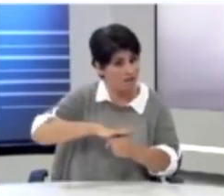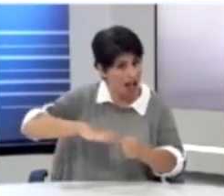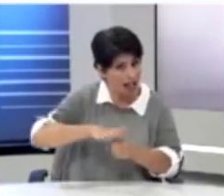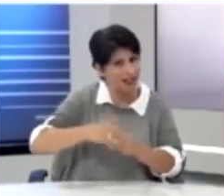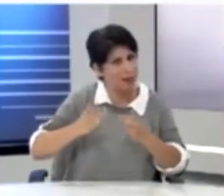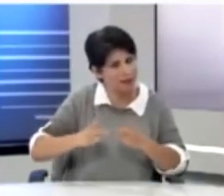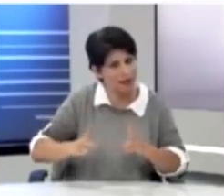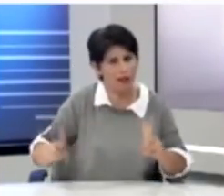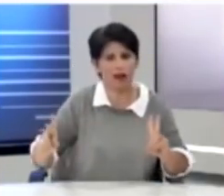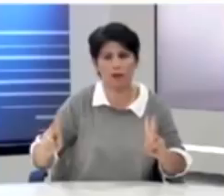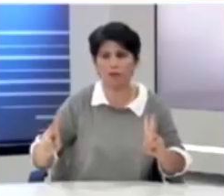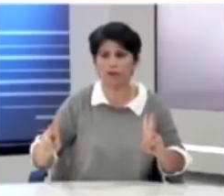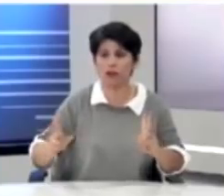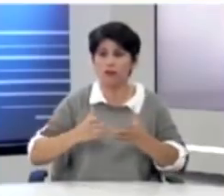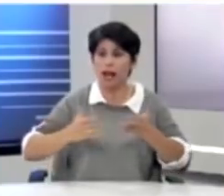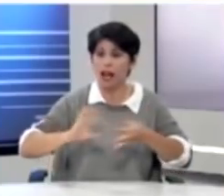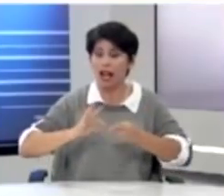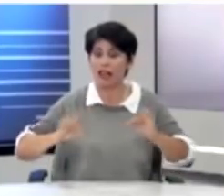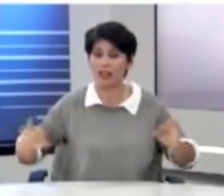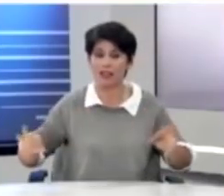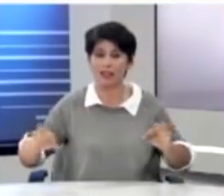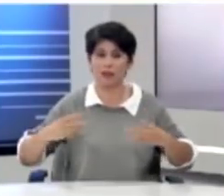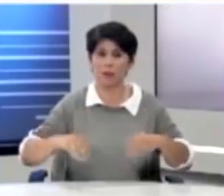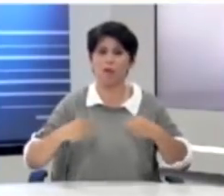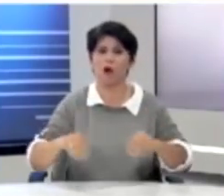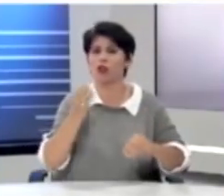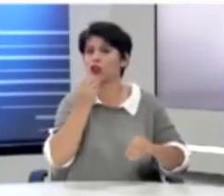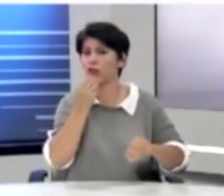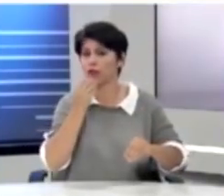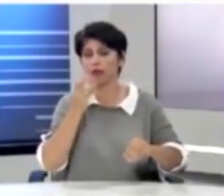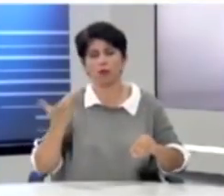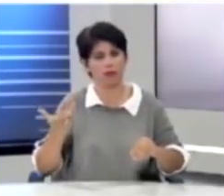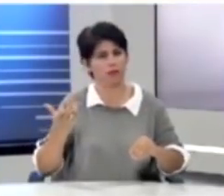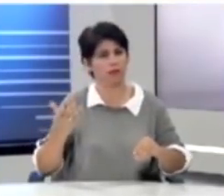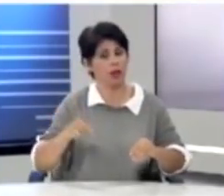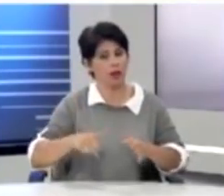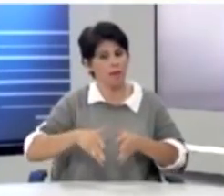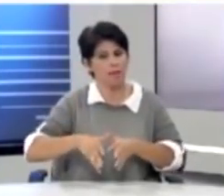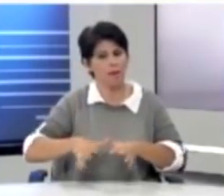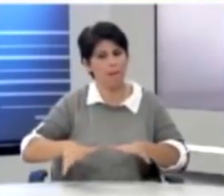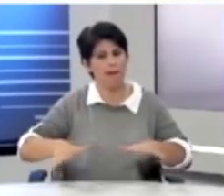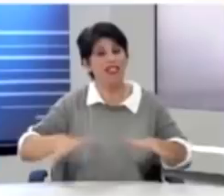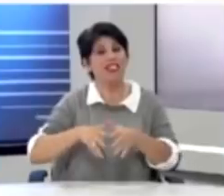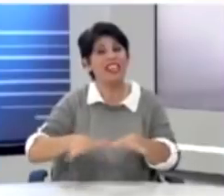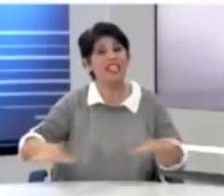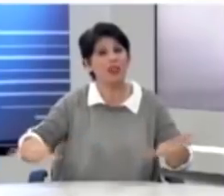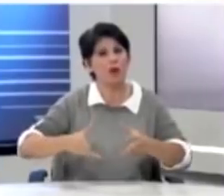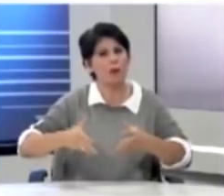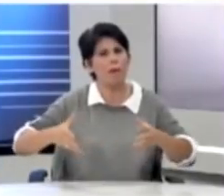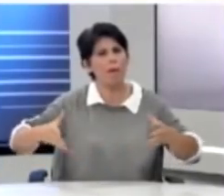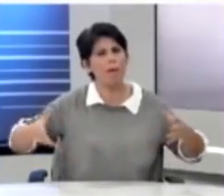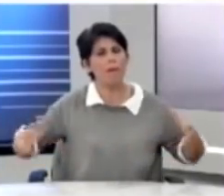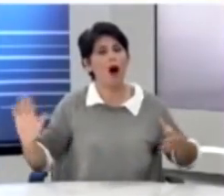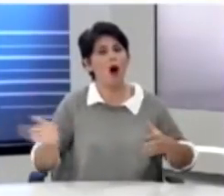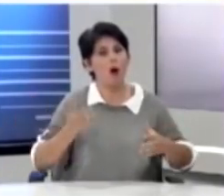μεγάλες αλυσίδες λιανικής πώλησης, τροφίμων για παράδειγμα, να επεκτείνουν τα δίκτυά τους οπουδήποτε